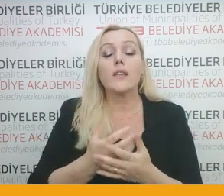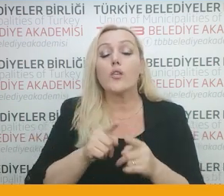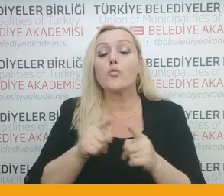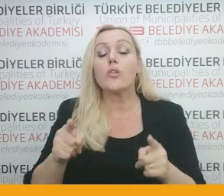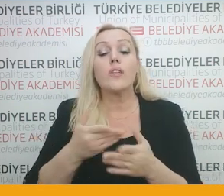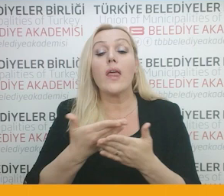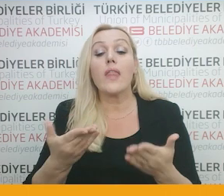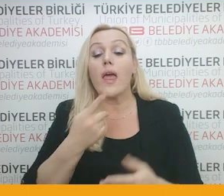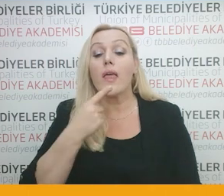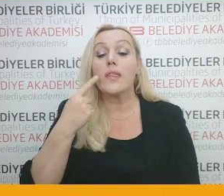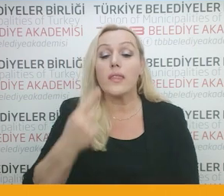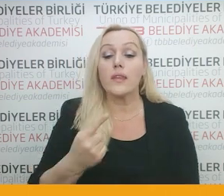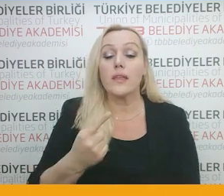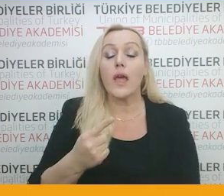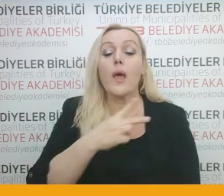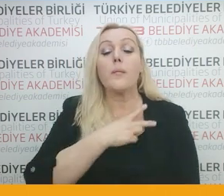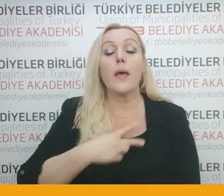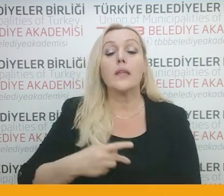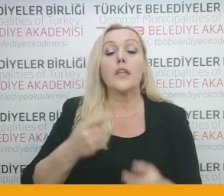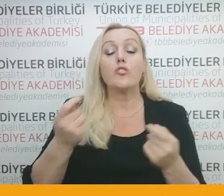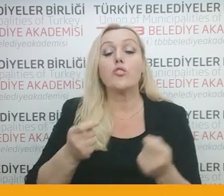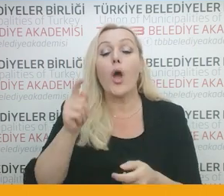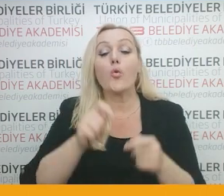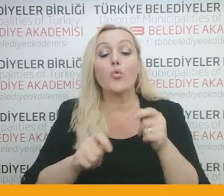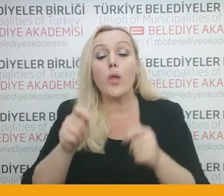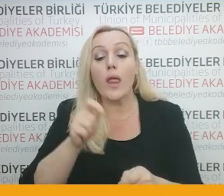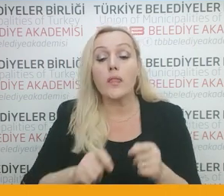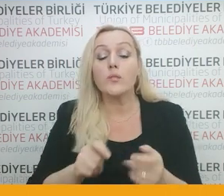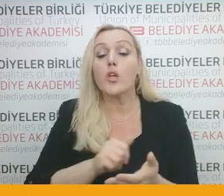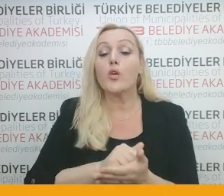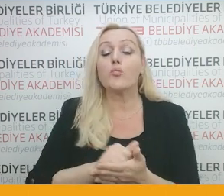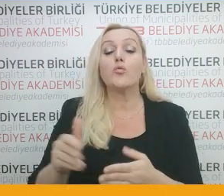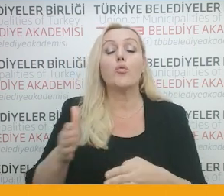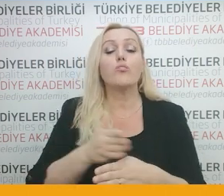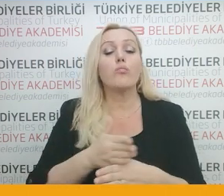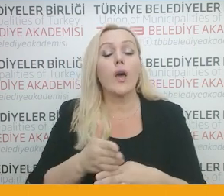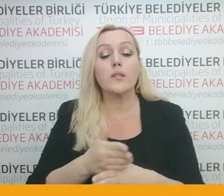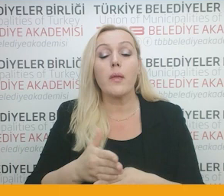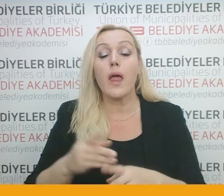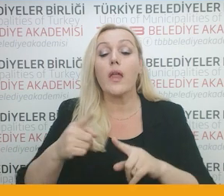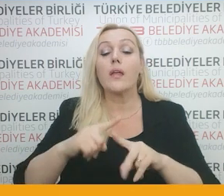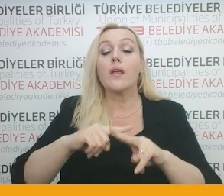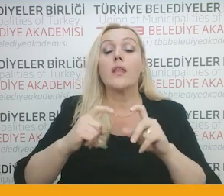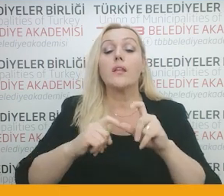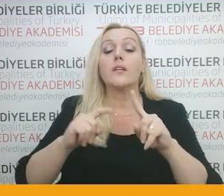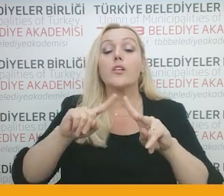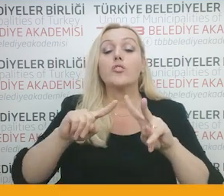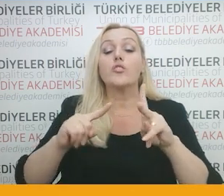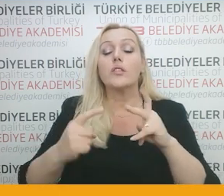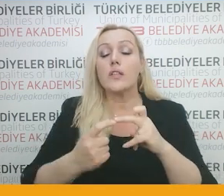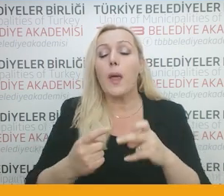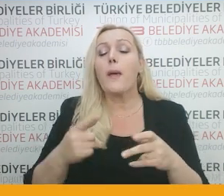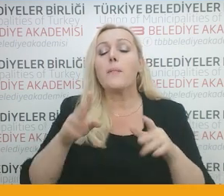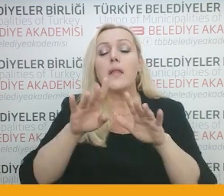dedik? Belediyede çalışırken kullandığımız tüm ürünler, materyaller taşınırdır arkadaşlar. Bilgisayar, masa,